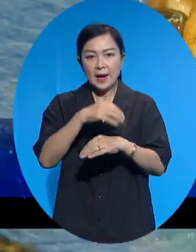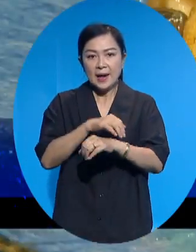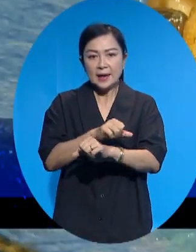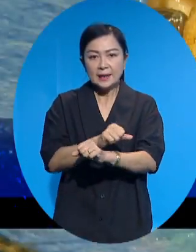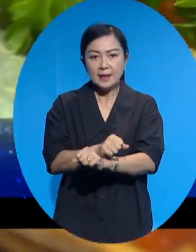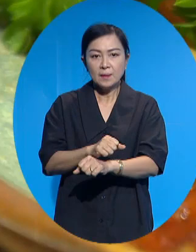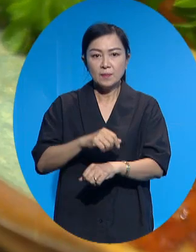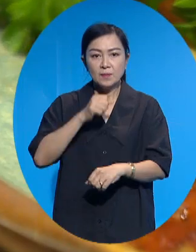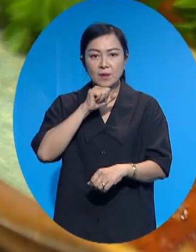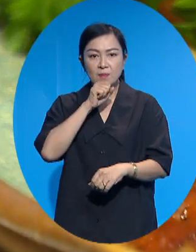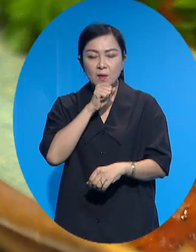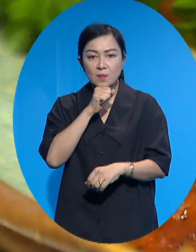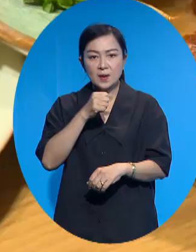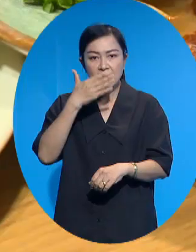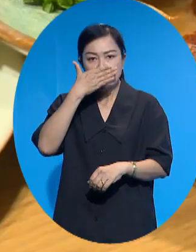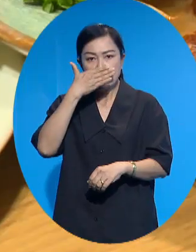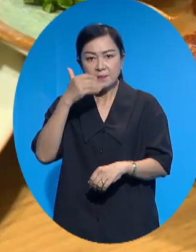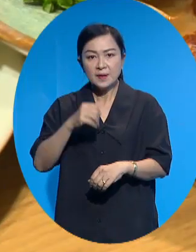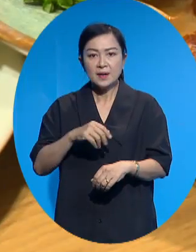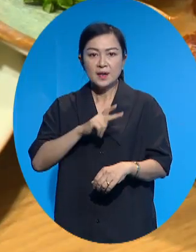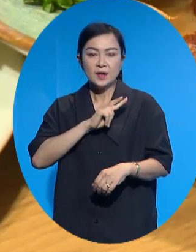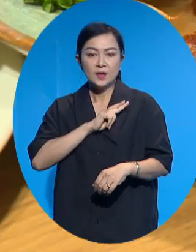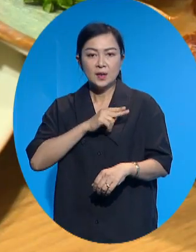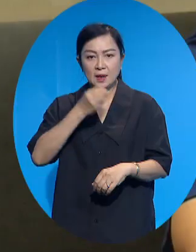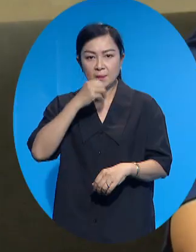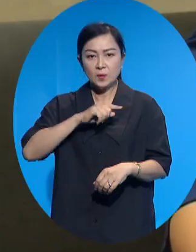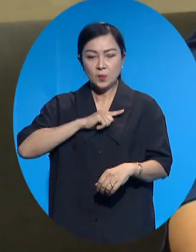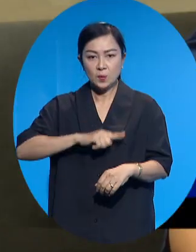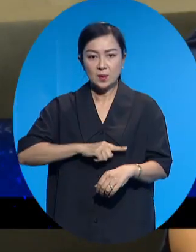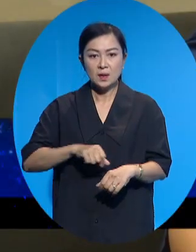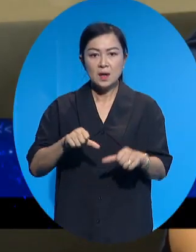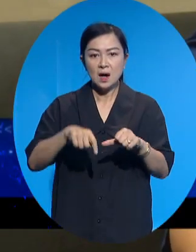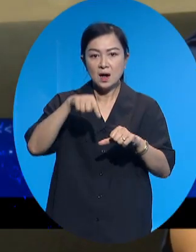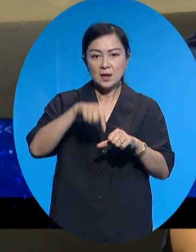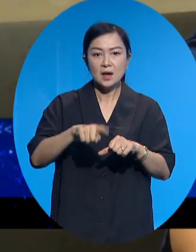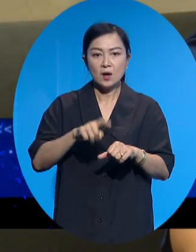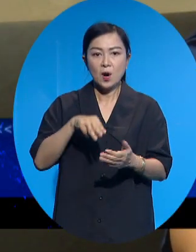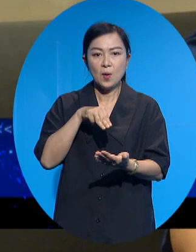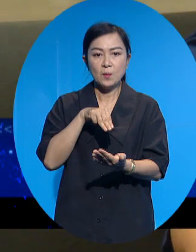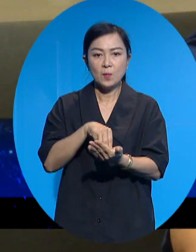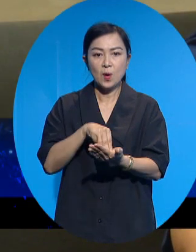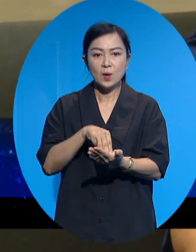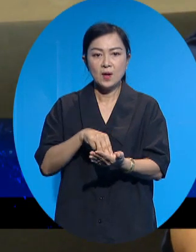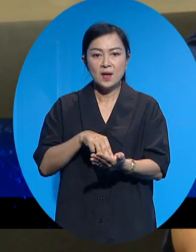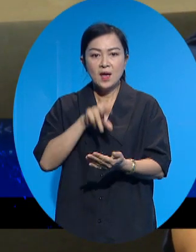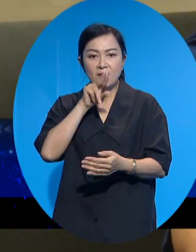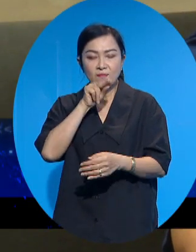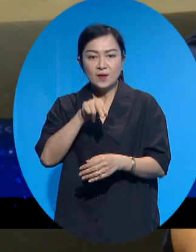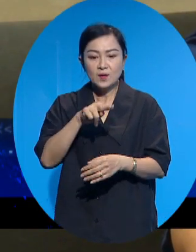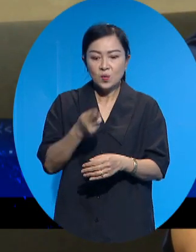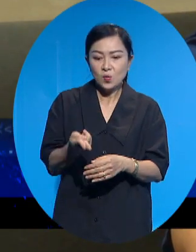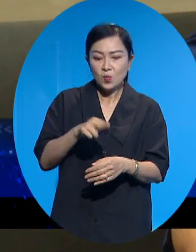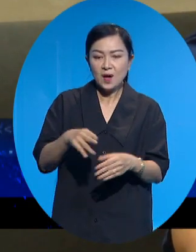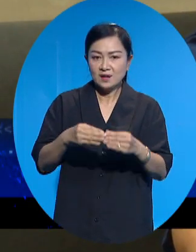đậm hương sắc Hồng Kông một nét đặc trưng riêng biệt trong ẩm thực Trung Hoa có cái món vịt quay rất là